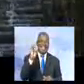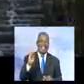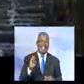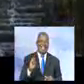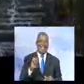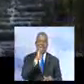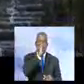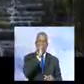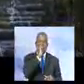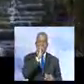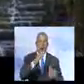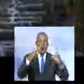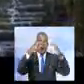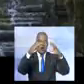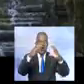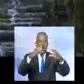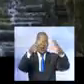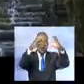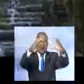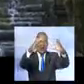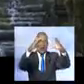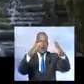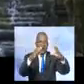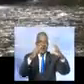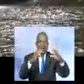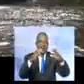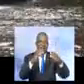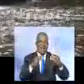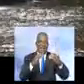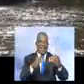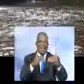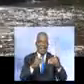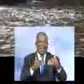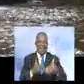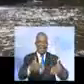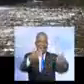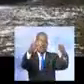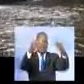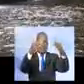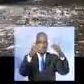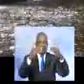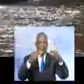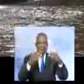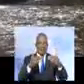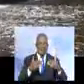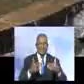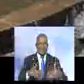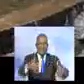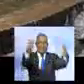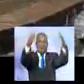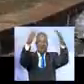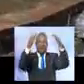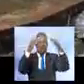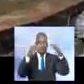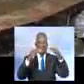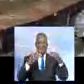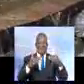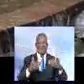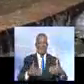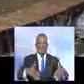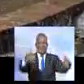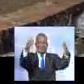De magnifiques chutes d'eau au cœur d'un cadre pittoresque où se mêlent végétation luxuriante et chants d'oiseaux. Elles prennent